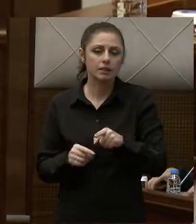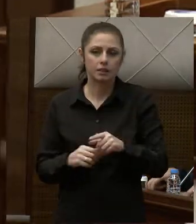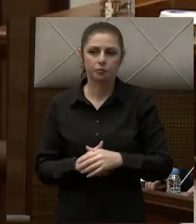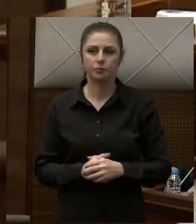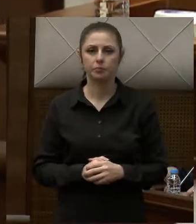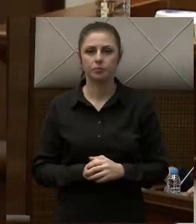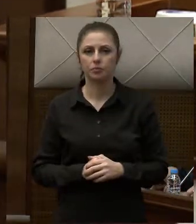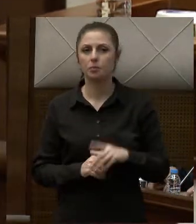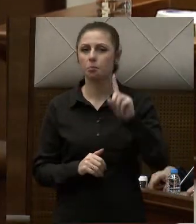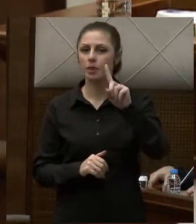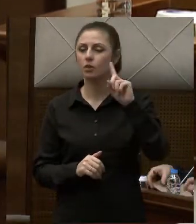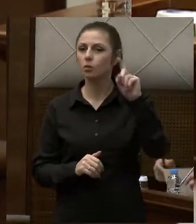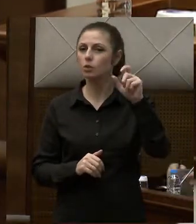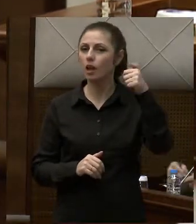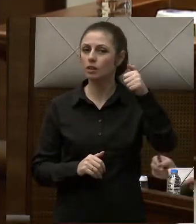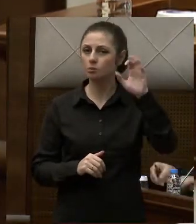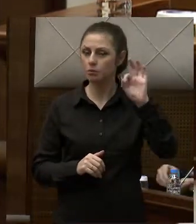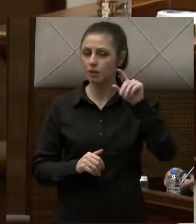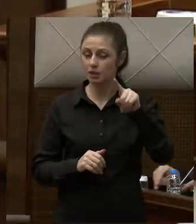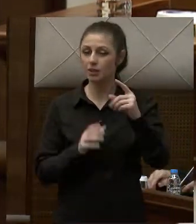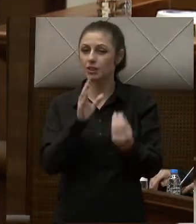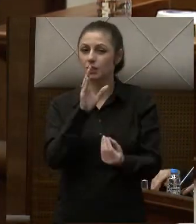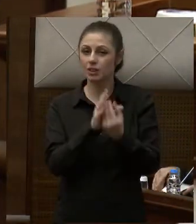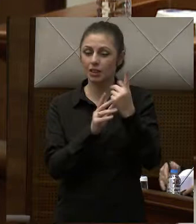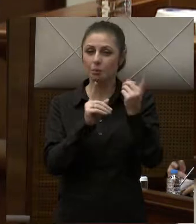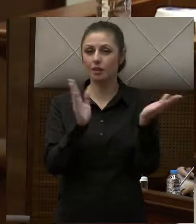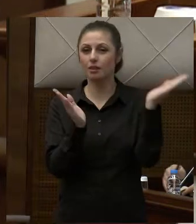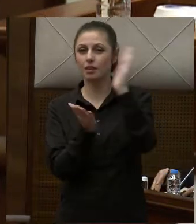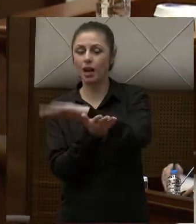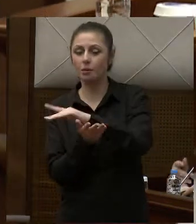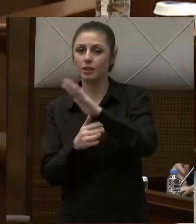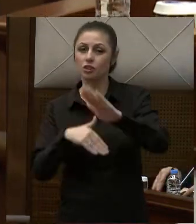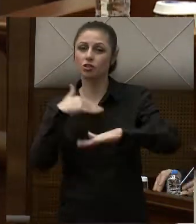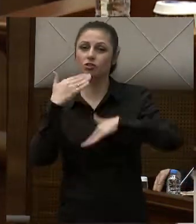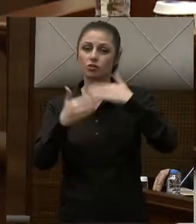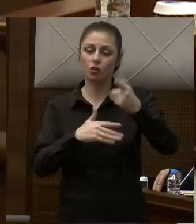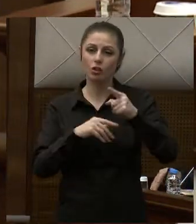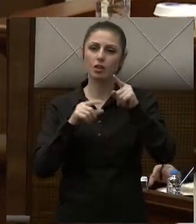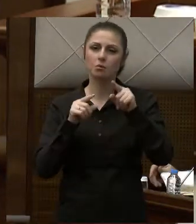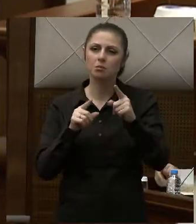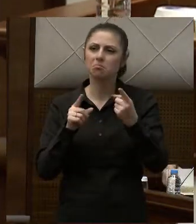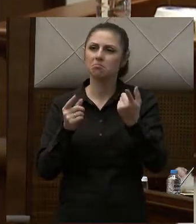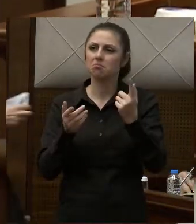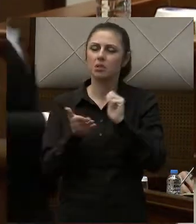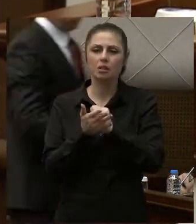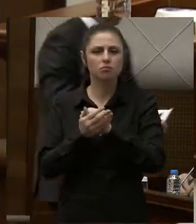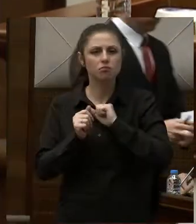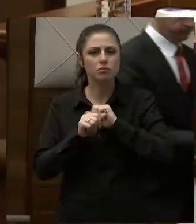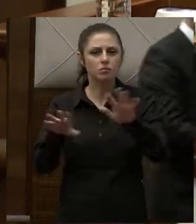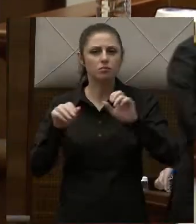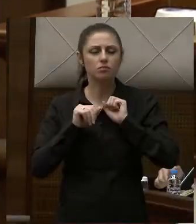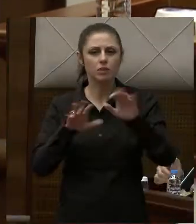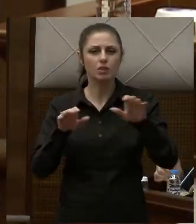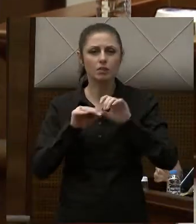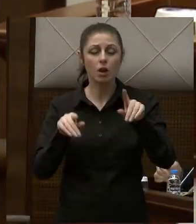1960 Cuntası'nın oluşturduğu Milli Birlik Komitesi darbenin ardından bir dizi yeni reform hareketleri yayınladı. Bunlardan biri